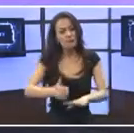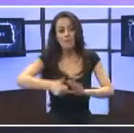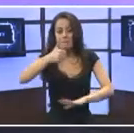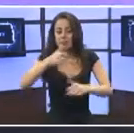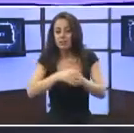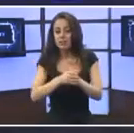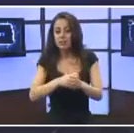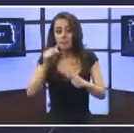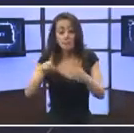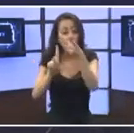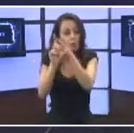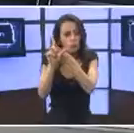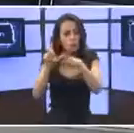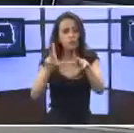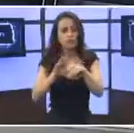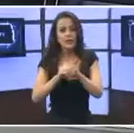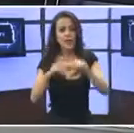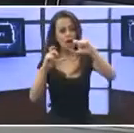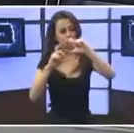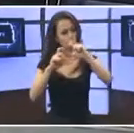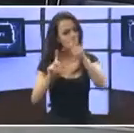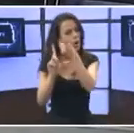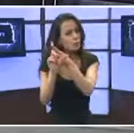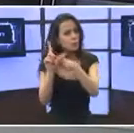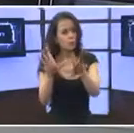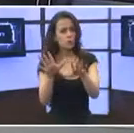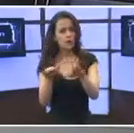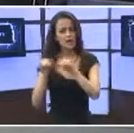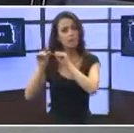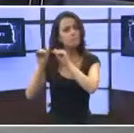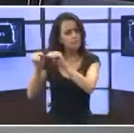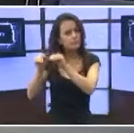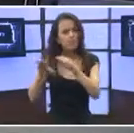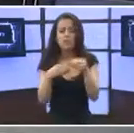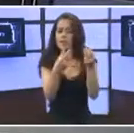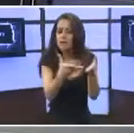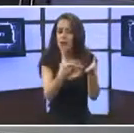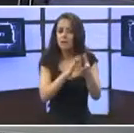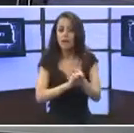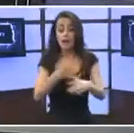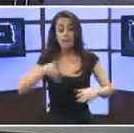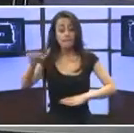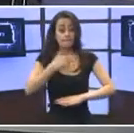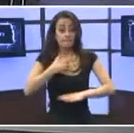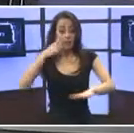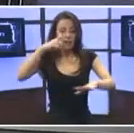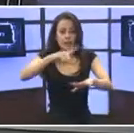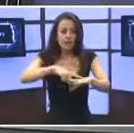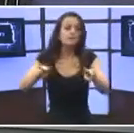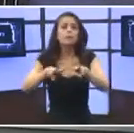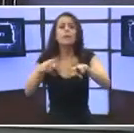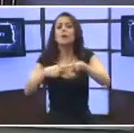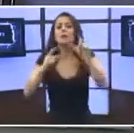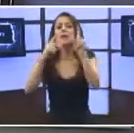da. Bu projeye inanıp, bu sosyal projenin yanında destek verip, bizlere inanıp, başta Sayın Mehmet Ali Yılmaz başkanımız